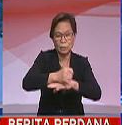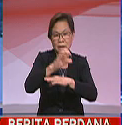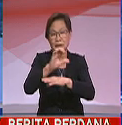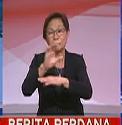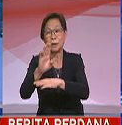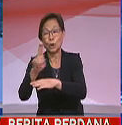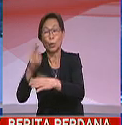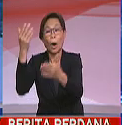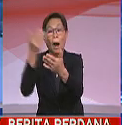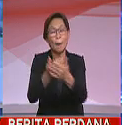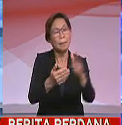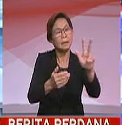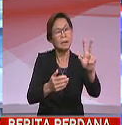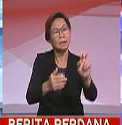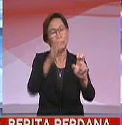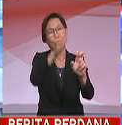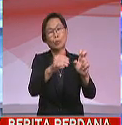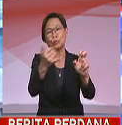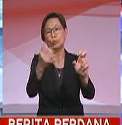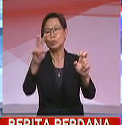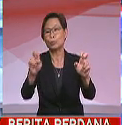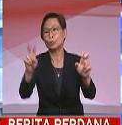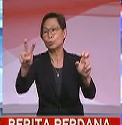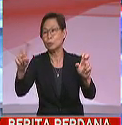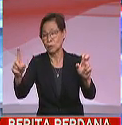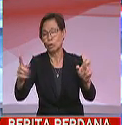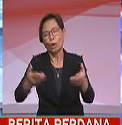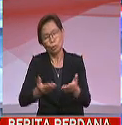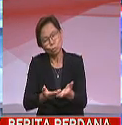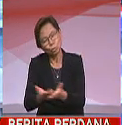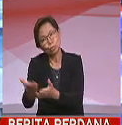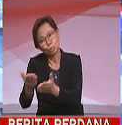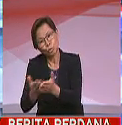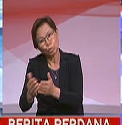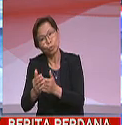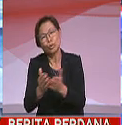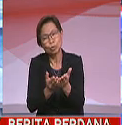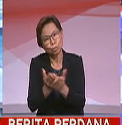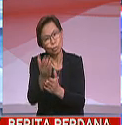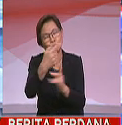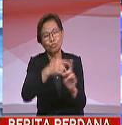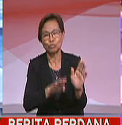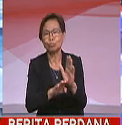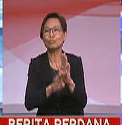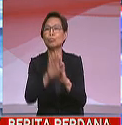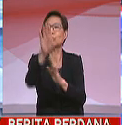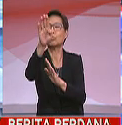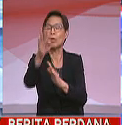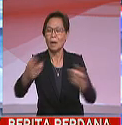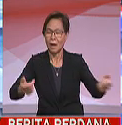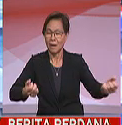CBU sehingga 30 Jun 2021 dijangka terus memacu momentum positif sektor